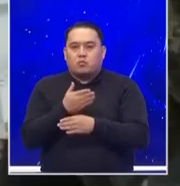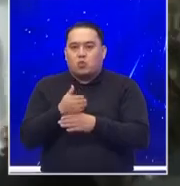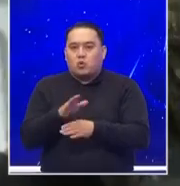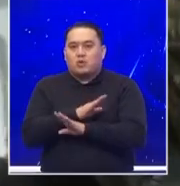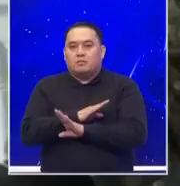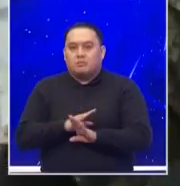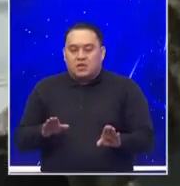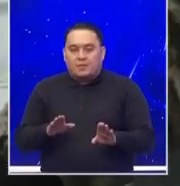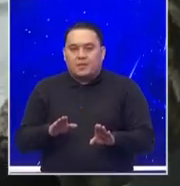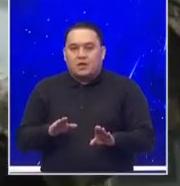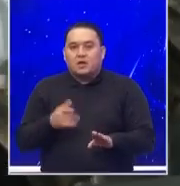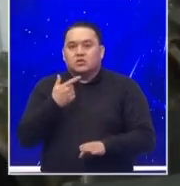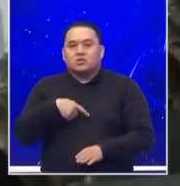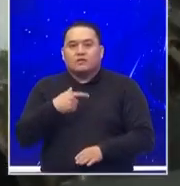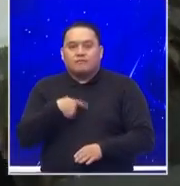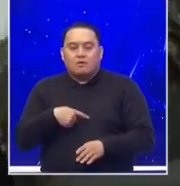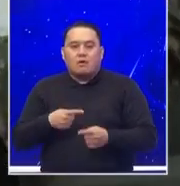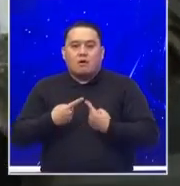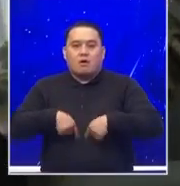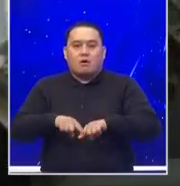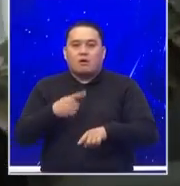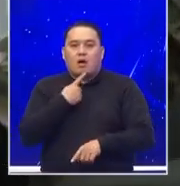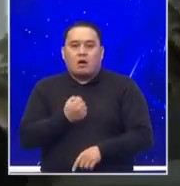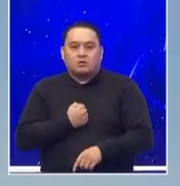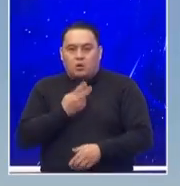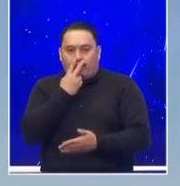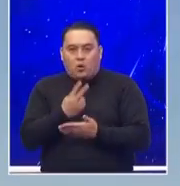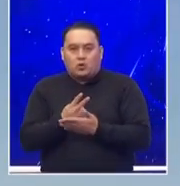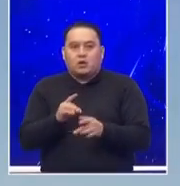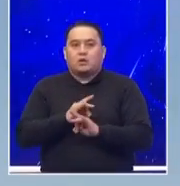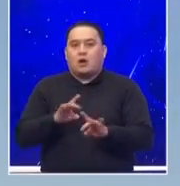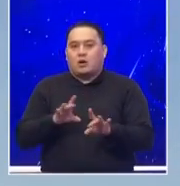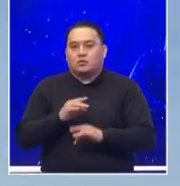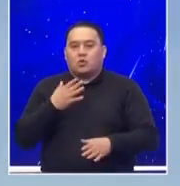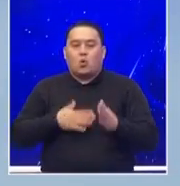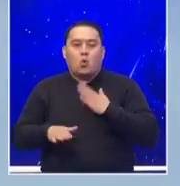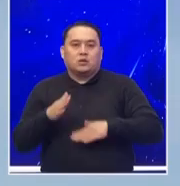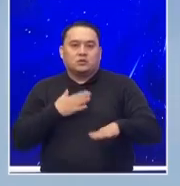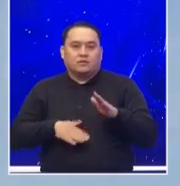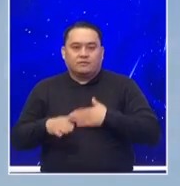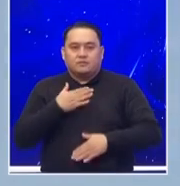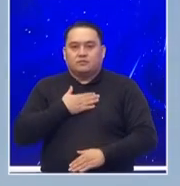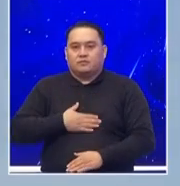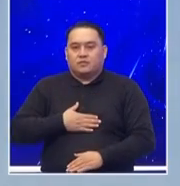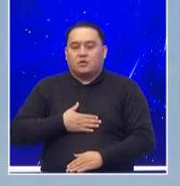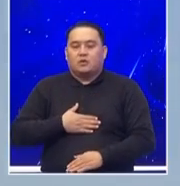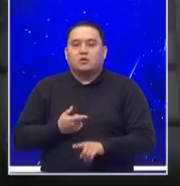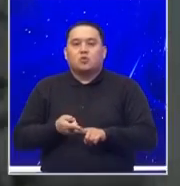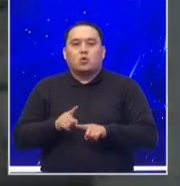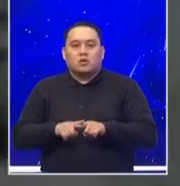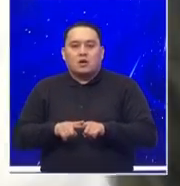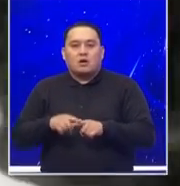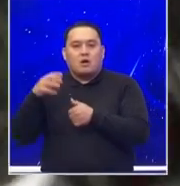әскерге шақырылушылар өз қатарларындағы әскерлердің командирін көргенде, олар айтарлықтай көтеріңкі көңіл-күйге бөленді. Сондықтан да